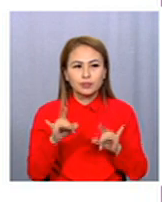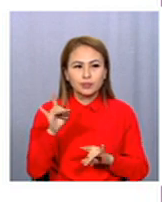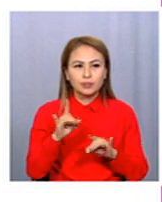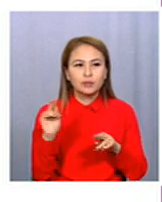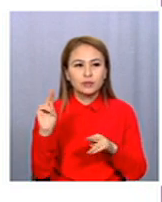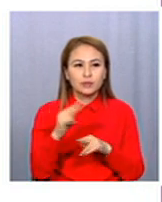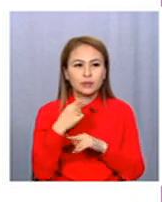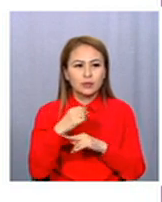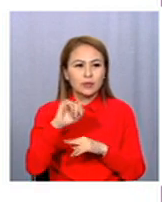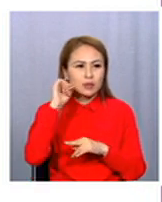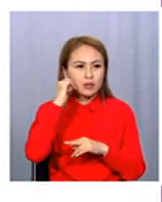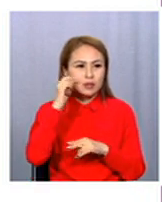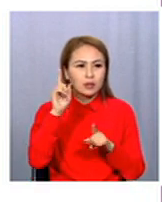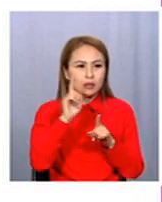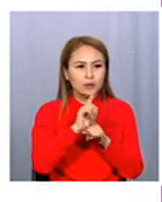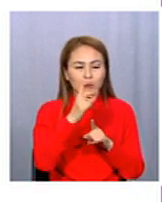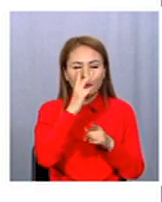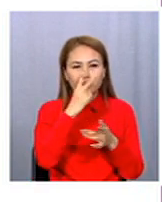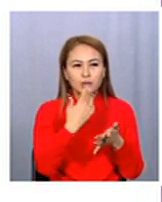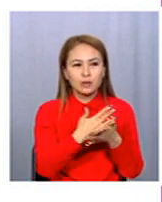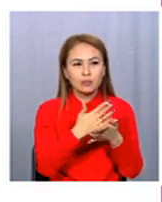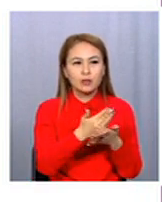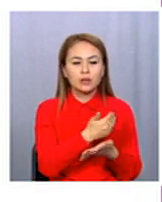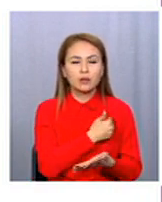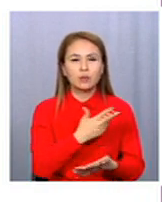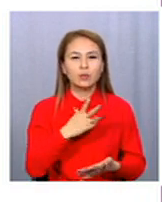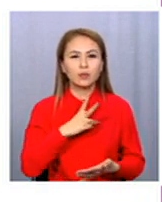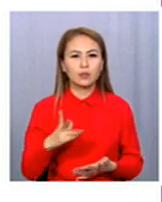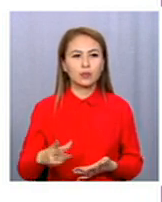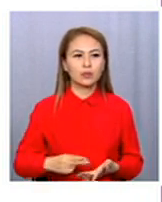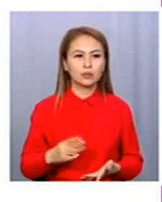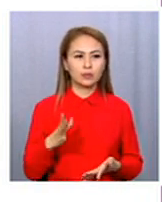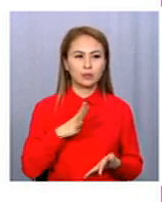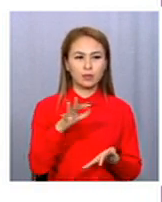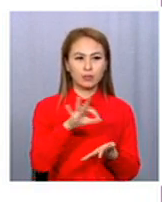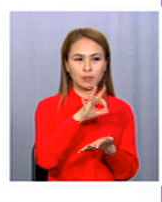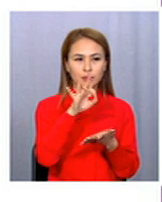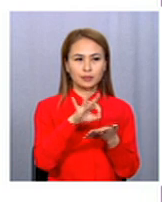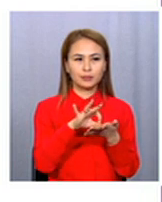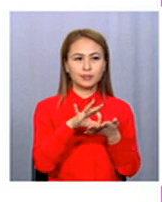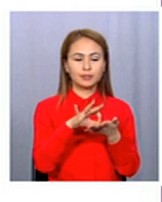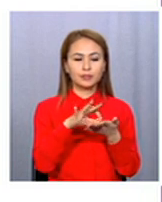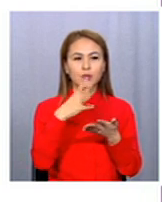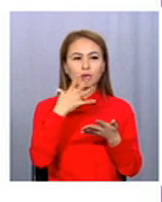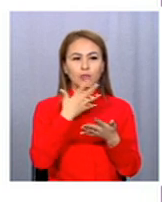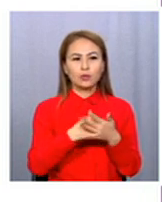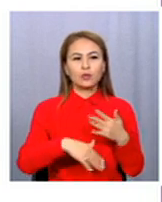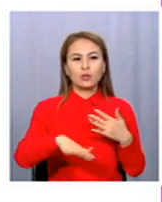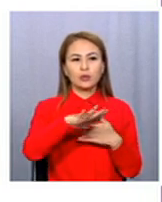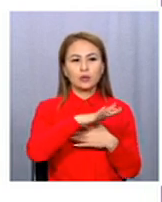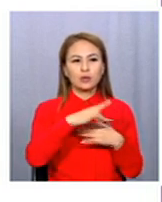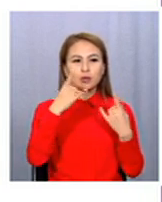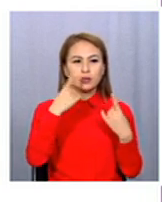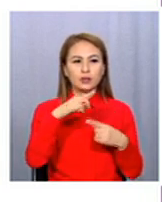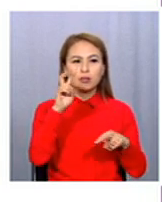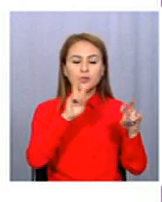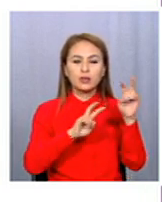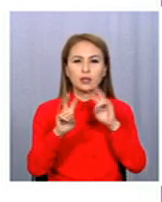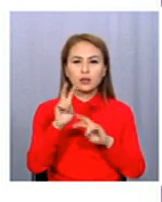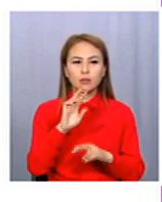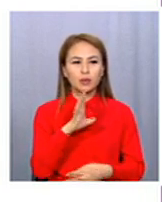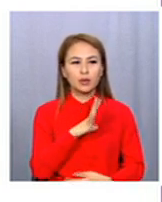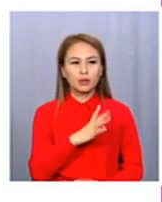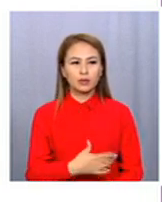тәрбиелейтін әжені қыздарына көрсетсем деп мақсат қойғаны, өз ортасынан сол әжені